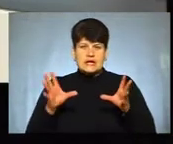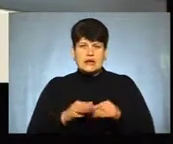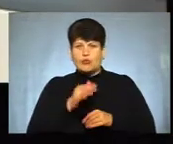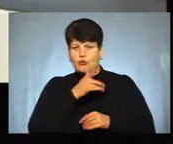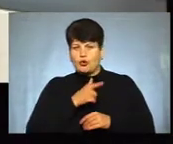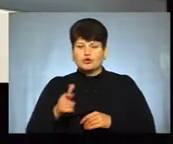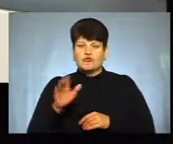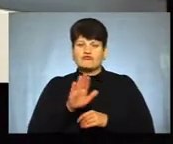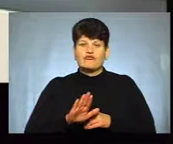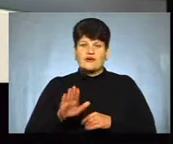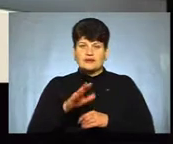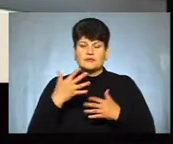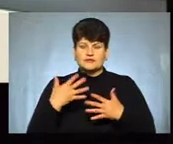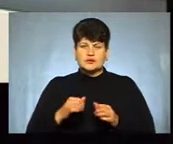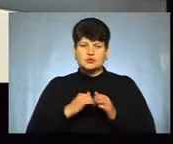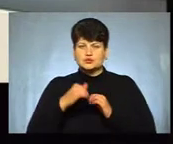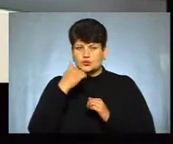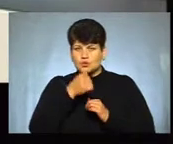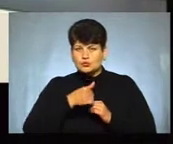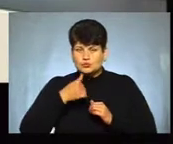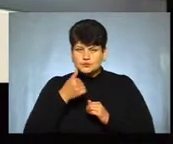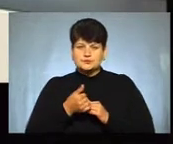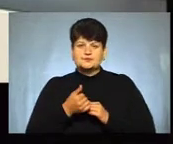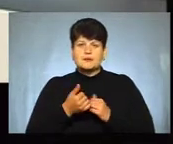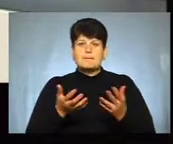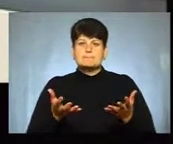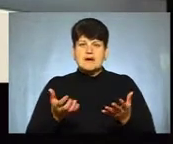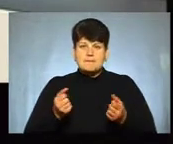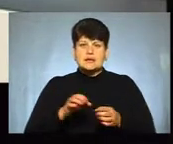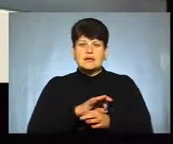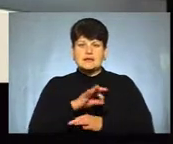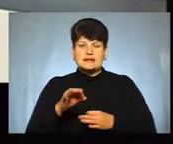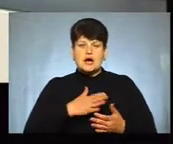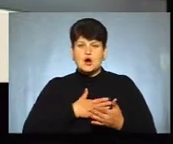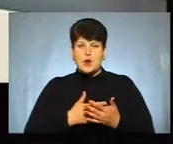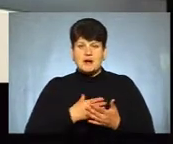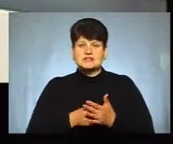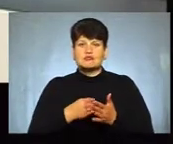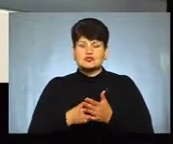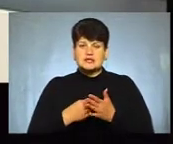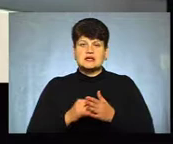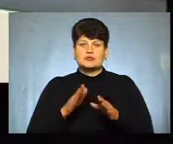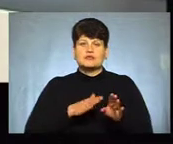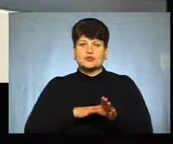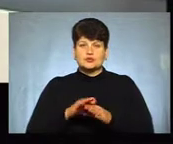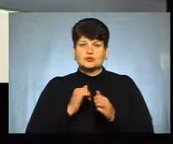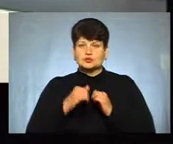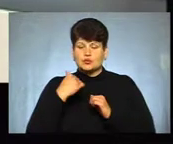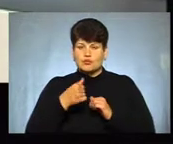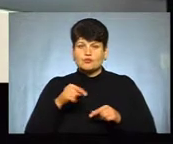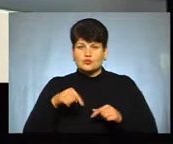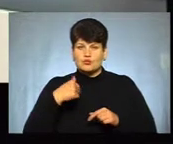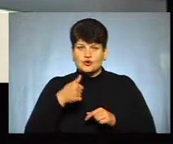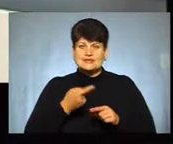ми щорічно, це вже наша хороша така традиція, приймати проекти на громадський бюджет, який буде реалізовуватися наступного року. Цього року